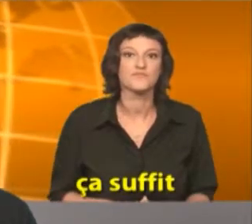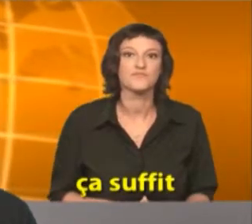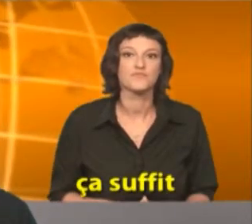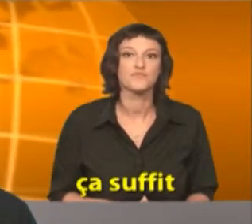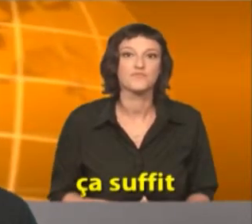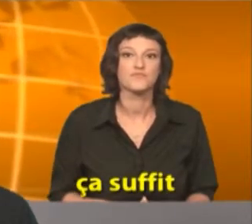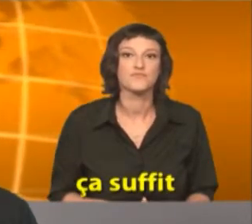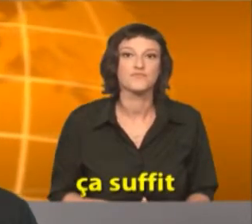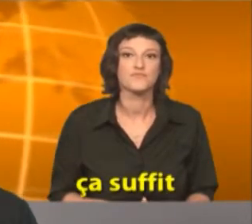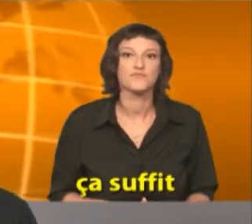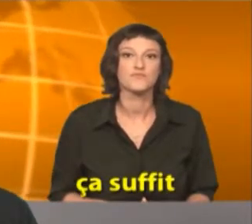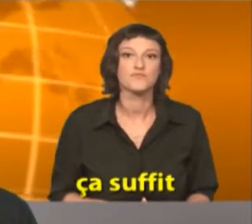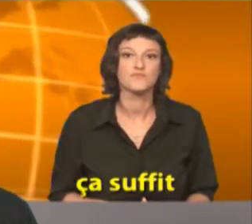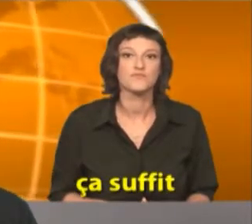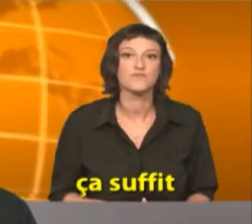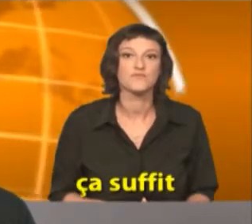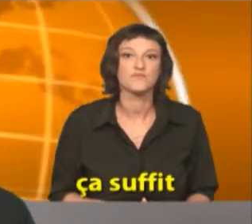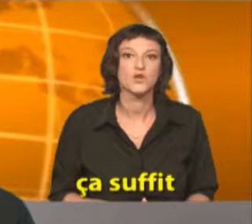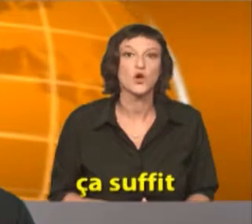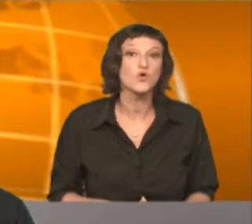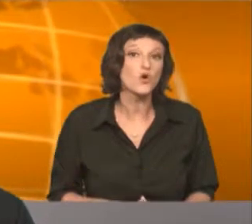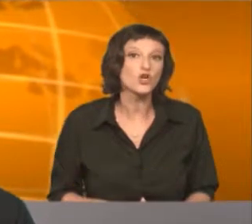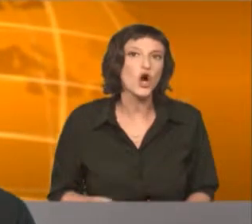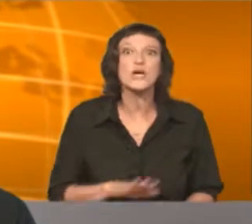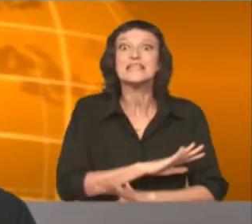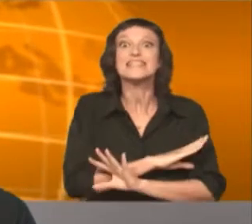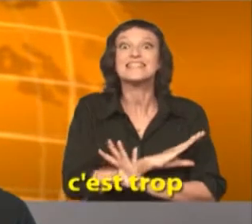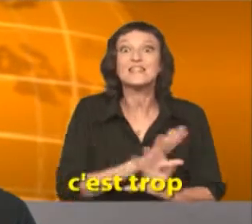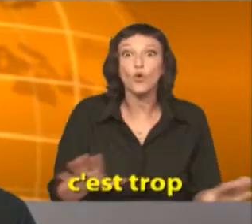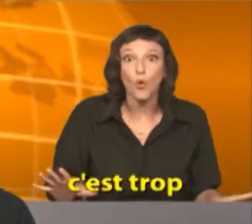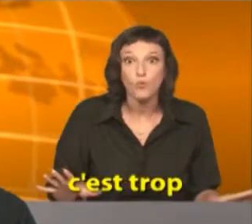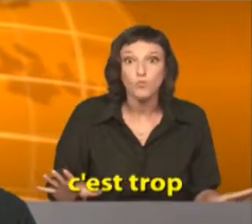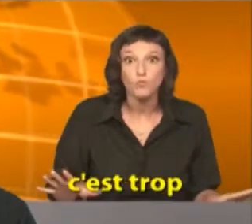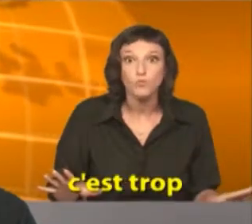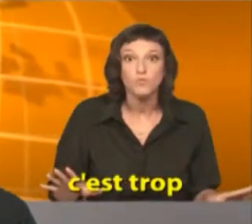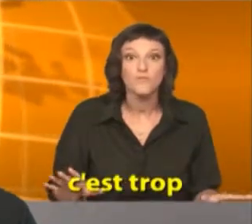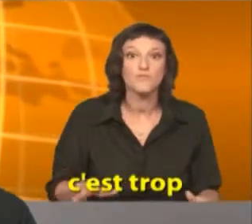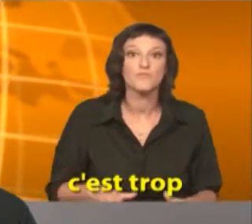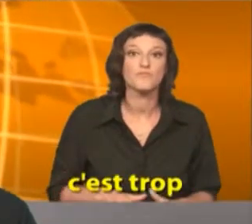Abbastanza. Abbastanza. Ou encore, c'est trop.